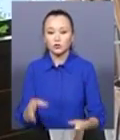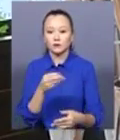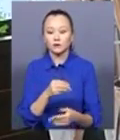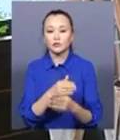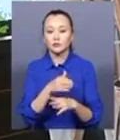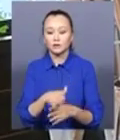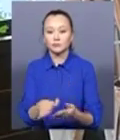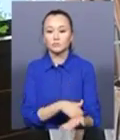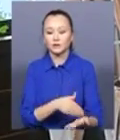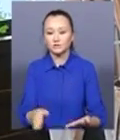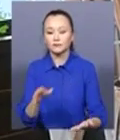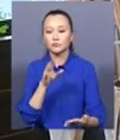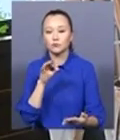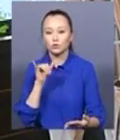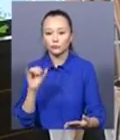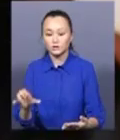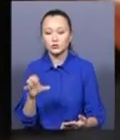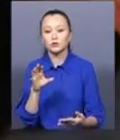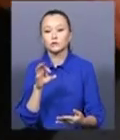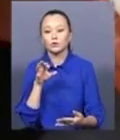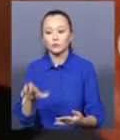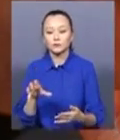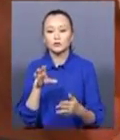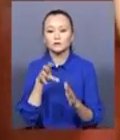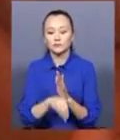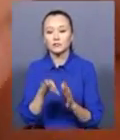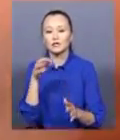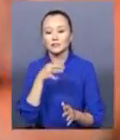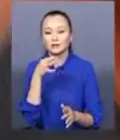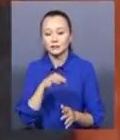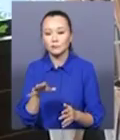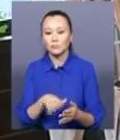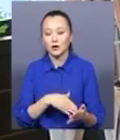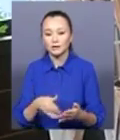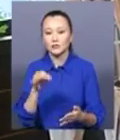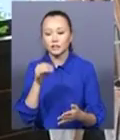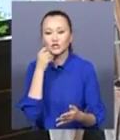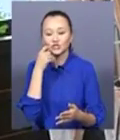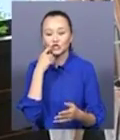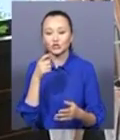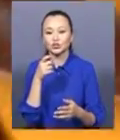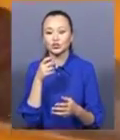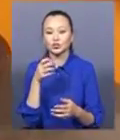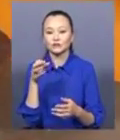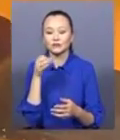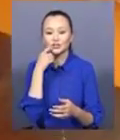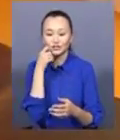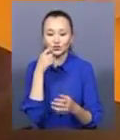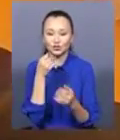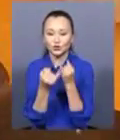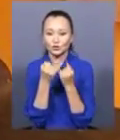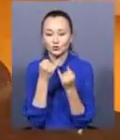Тостерный хлеб смазываем соусом. Соус на основе растительного масла и яичных желтков. С